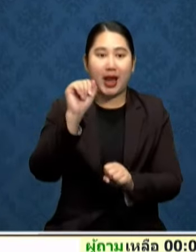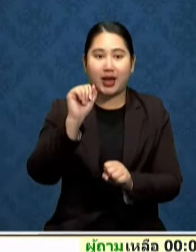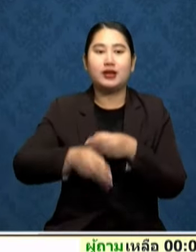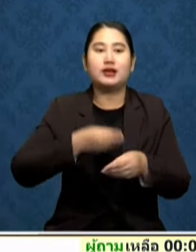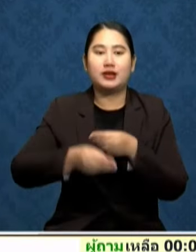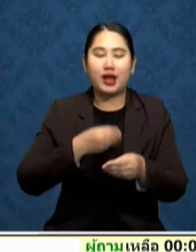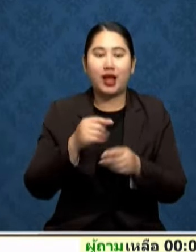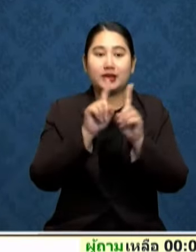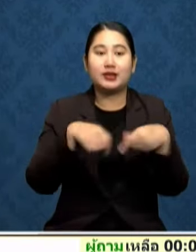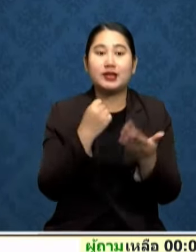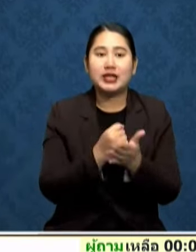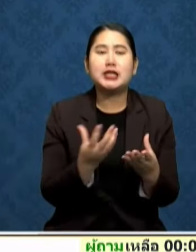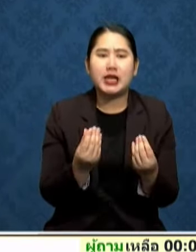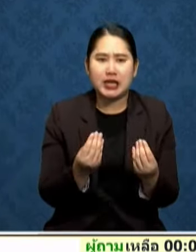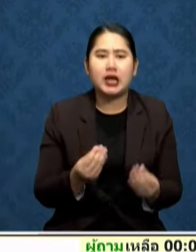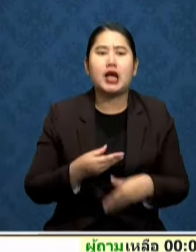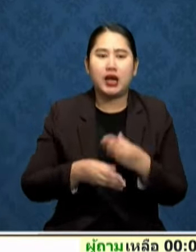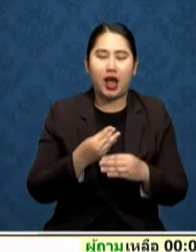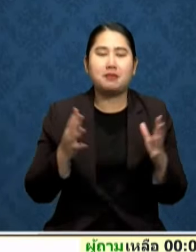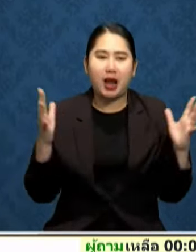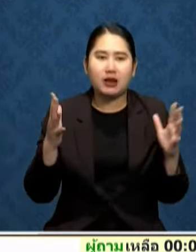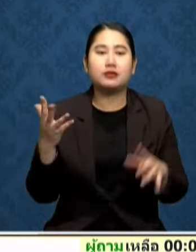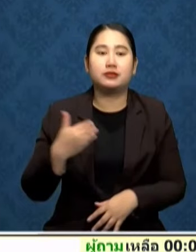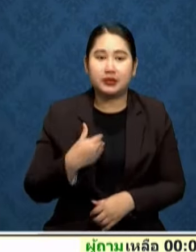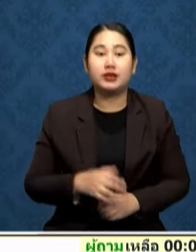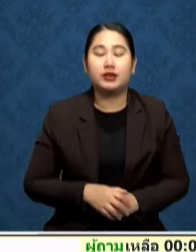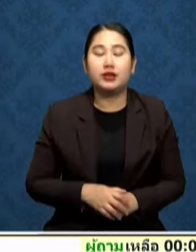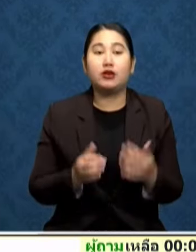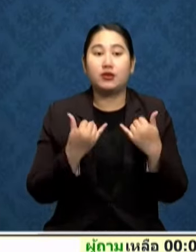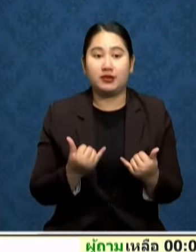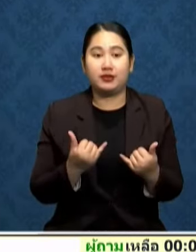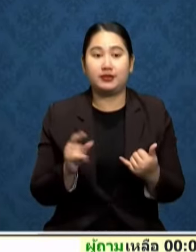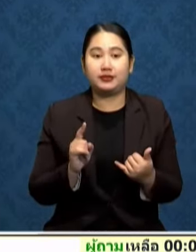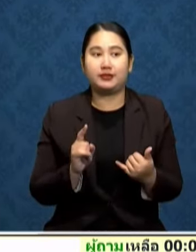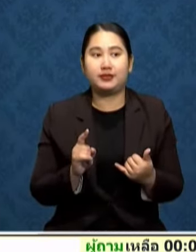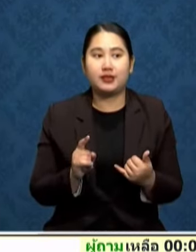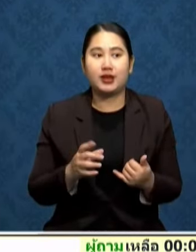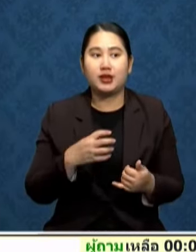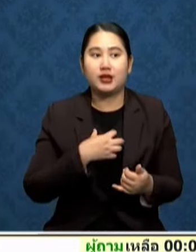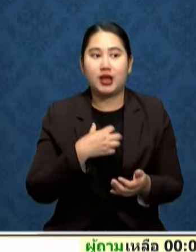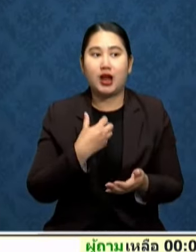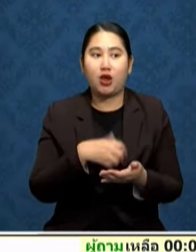ายโฉนดไปแล้วนับคนไม่ถ้วนแล้วครับแต่สิ่งที่จะมา